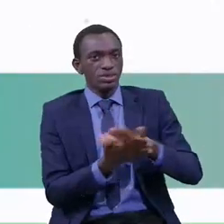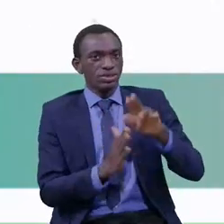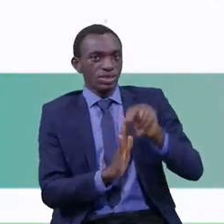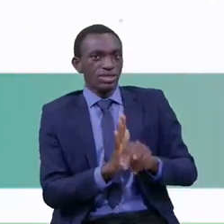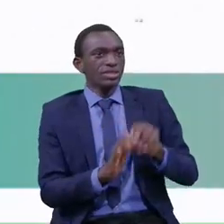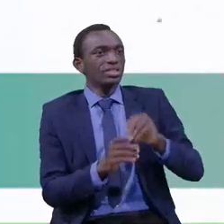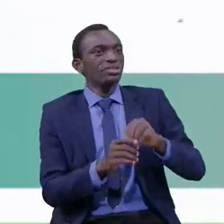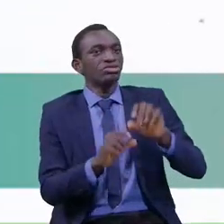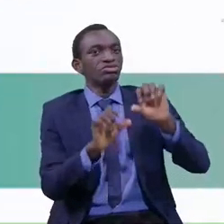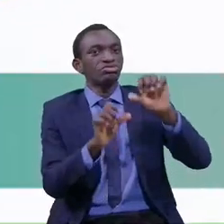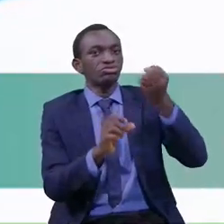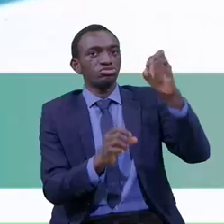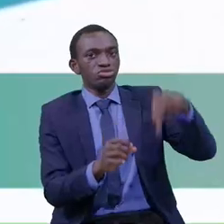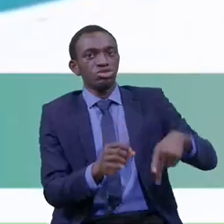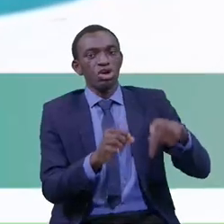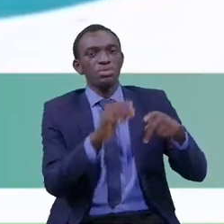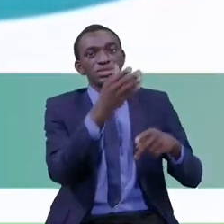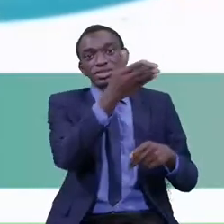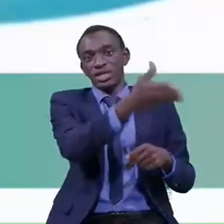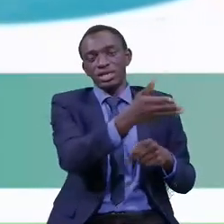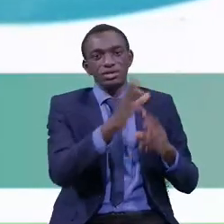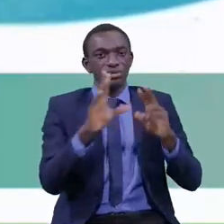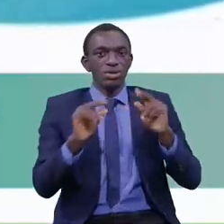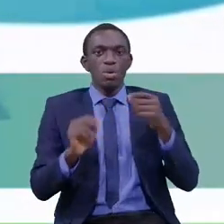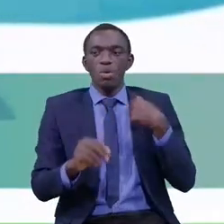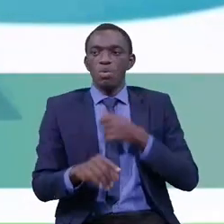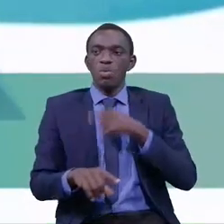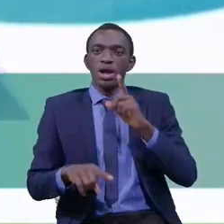boutique. On ne peut pas acheter cette justice